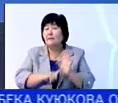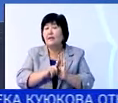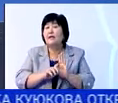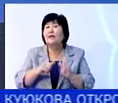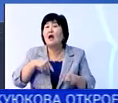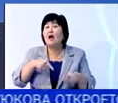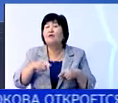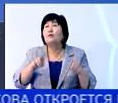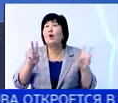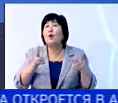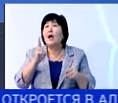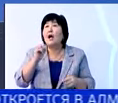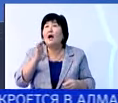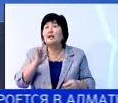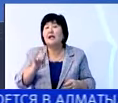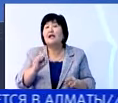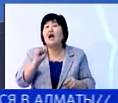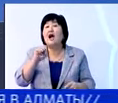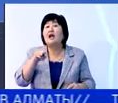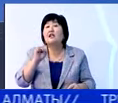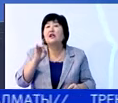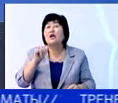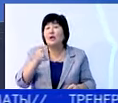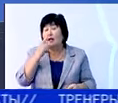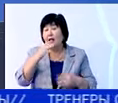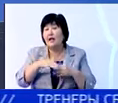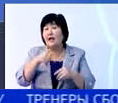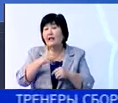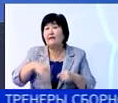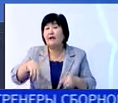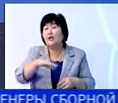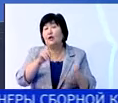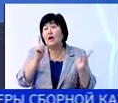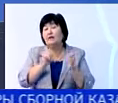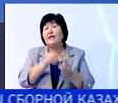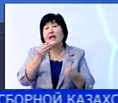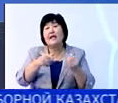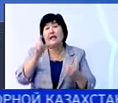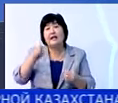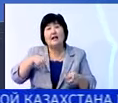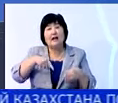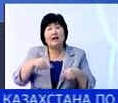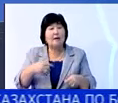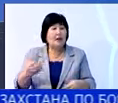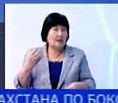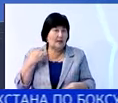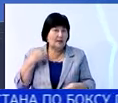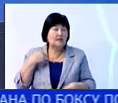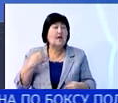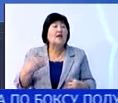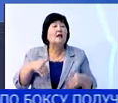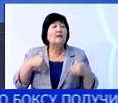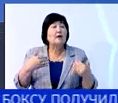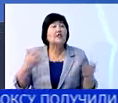оспаривают футбольные клубы «Кайсар» и «Атырау». Накануне глава региона встретился с игроками кызылординского футбольного клуба и